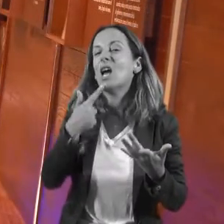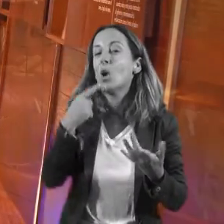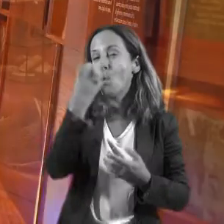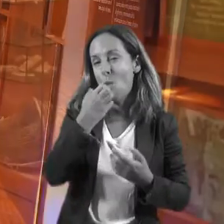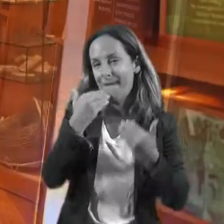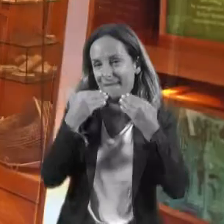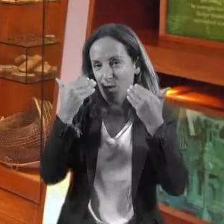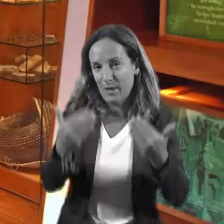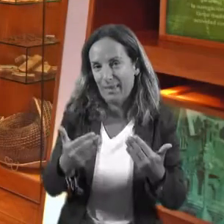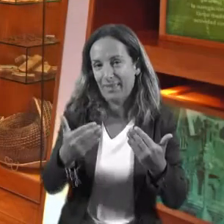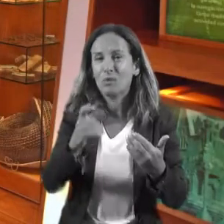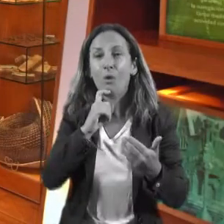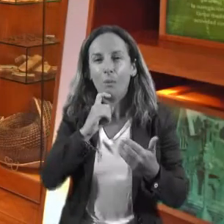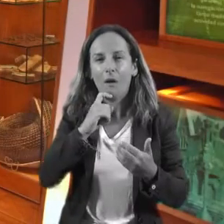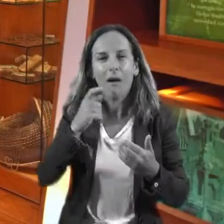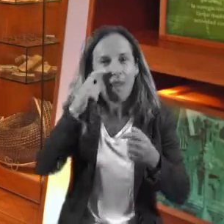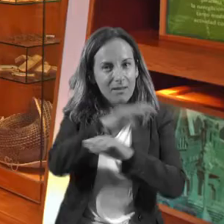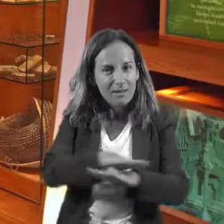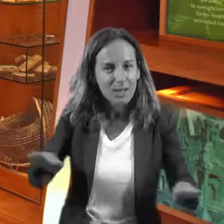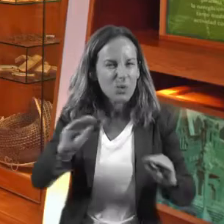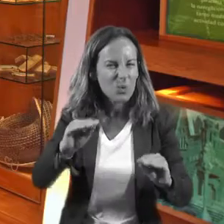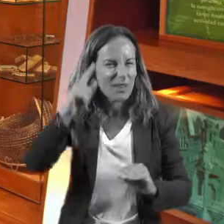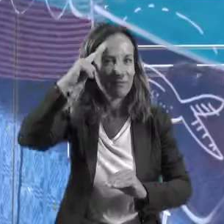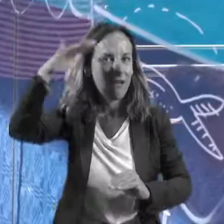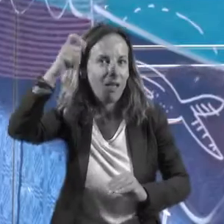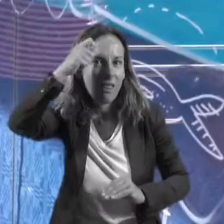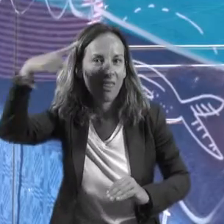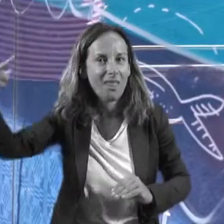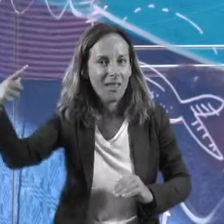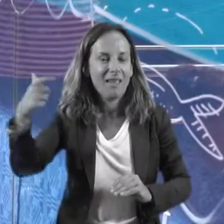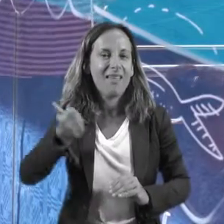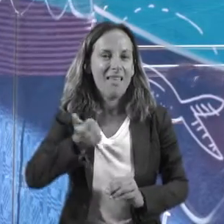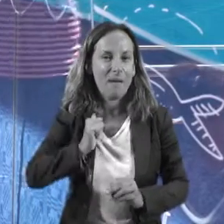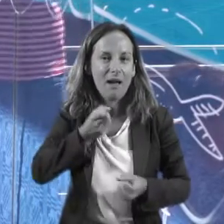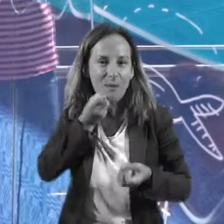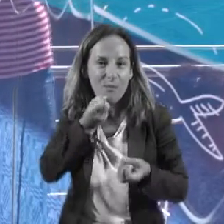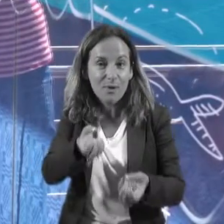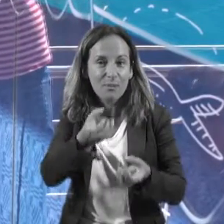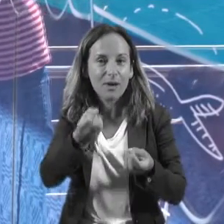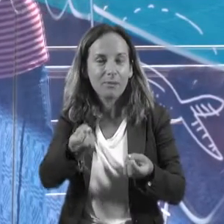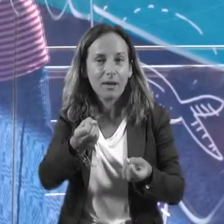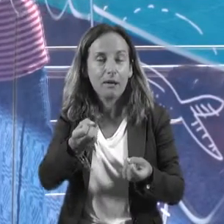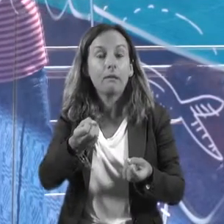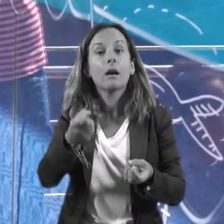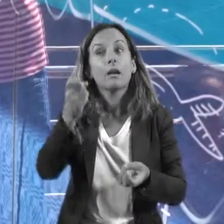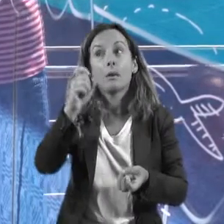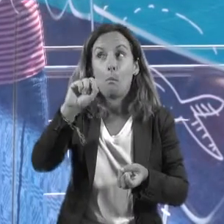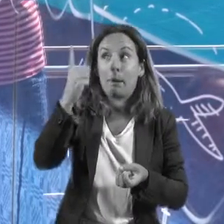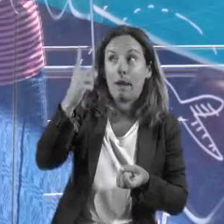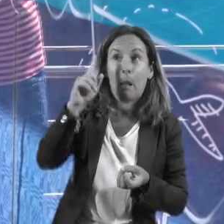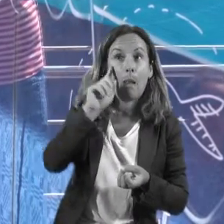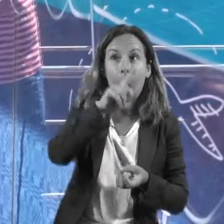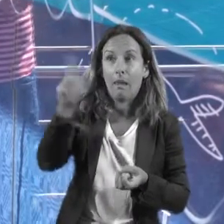d'arribar i de poder que els nens acabin de consolidar els quatre conceptes que han vist, i també sigui una forma